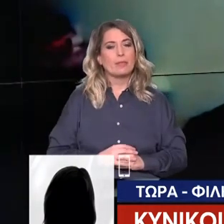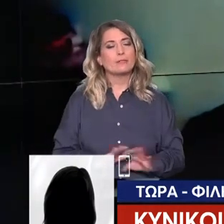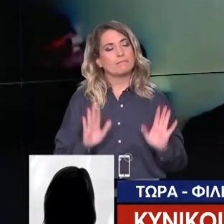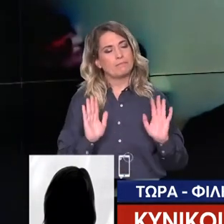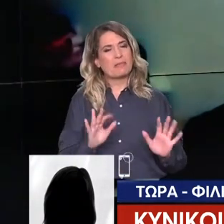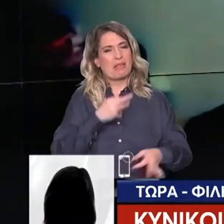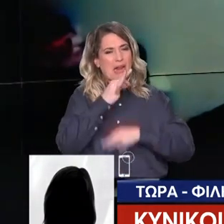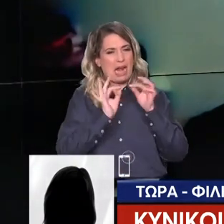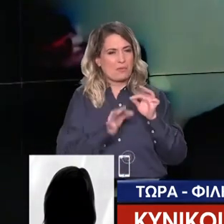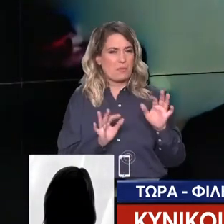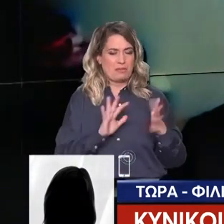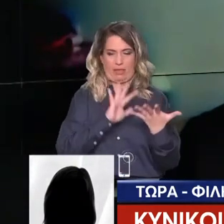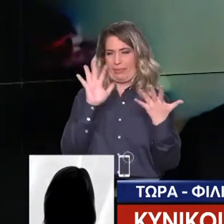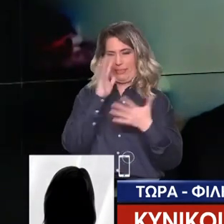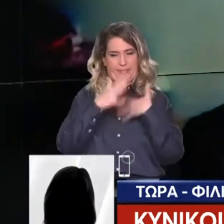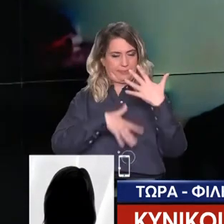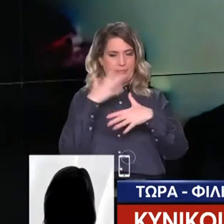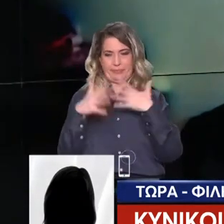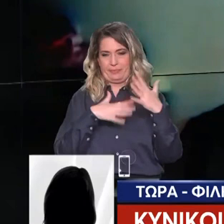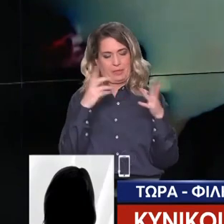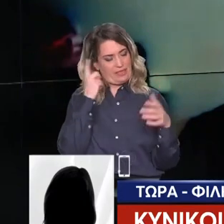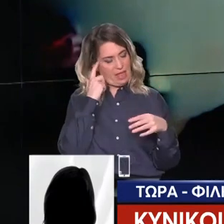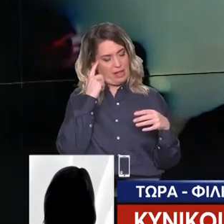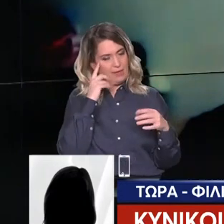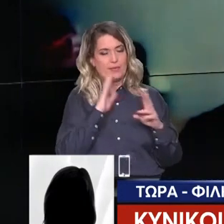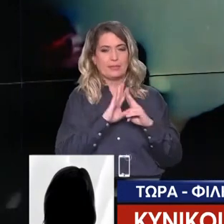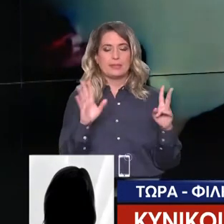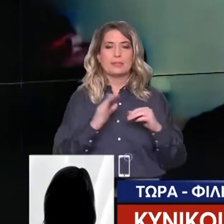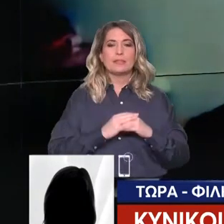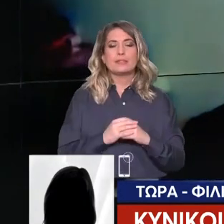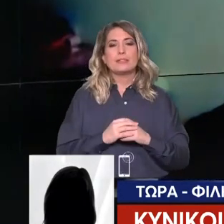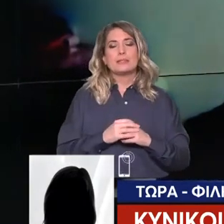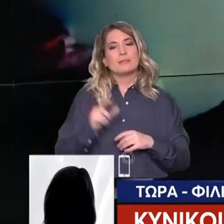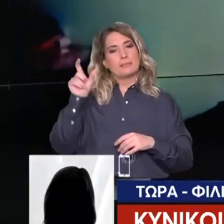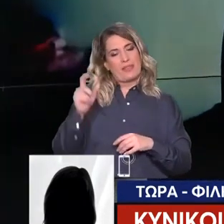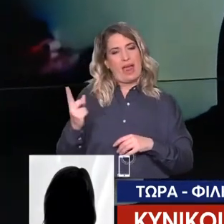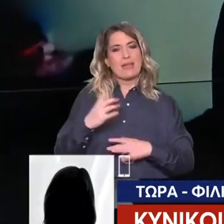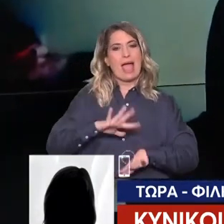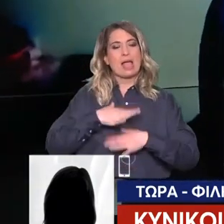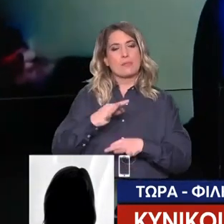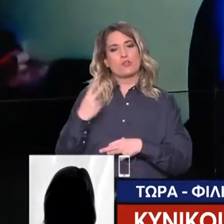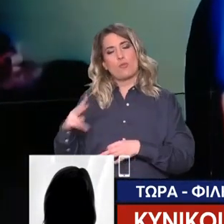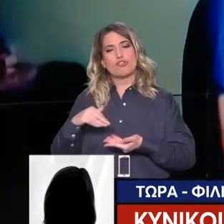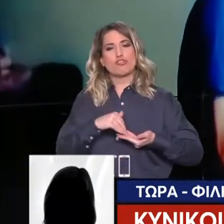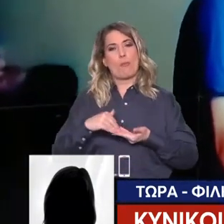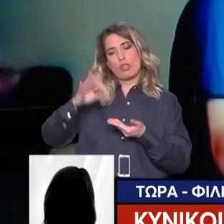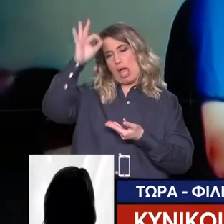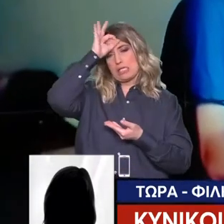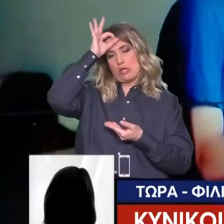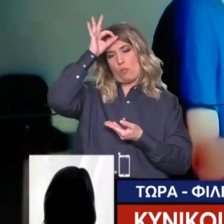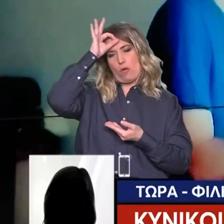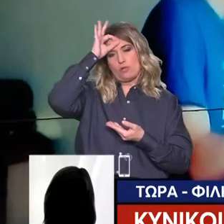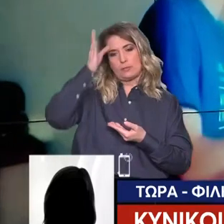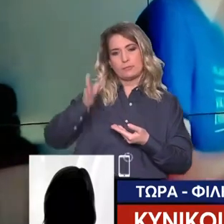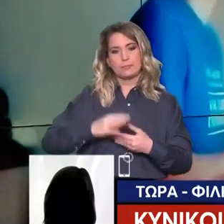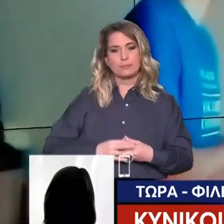εικόνα και αυτό που έχει σημασία να καταλάβουμε. Και θα έρθει ο κύριος Καλιακμάνης τώρα και τον ευχαριστώ πολύ. Τώρα, ξέρω,